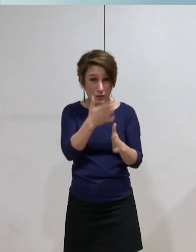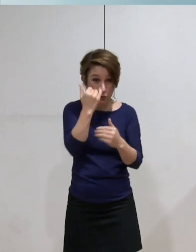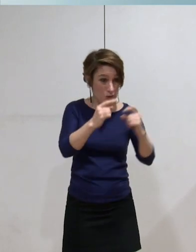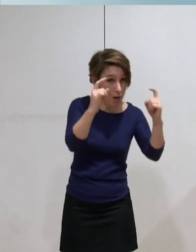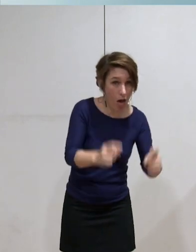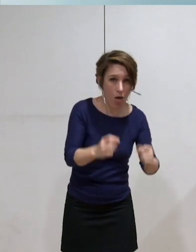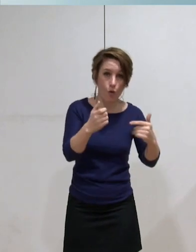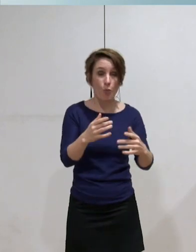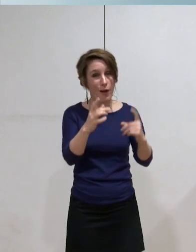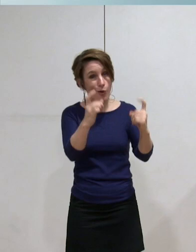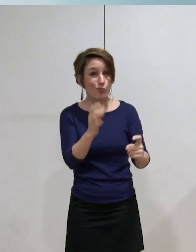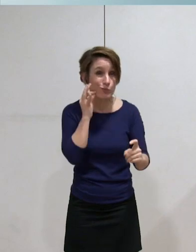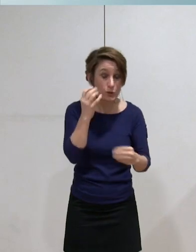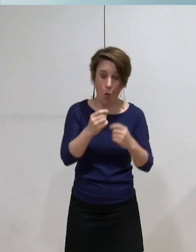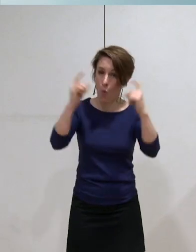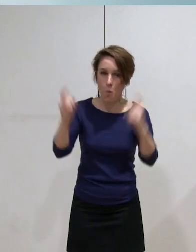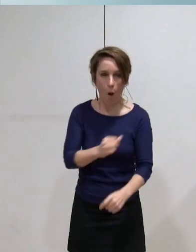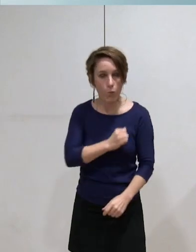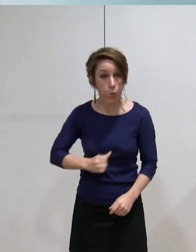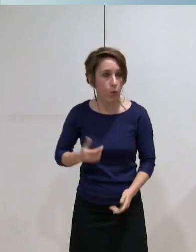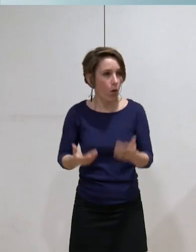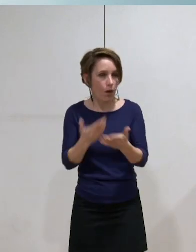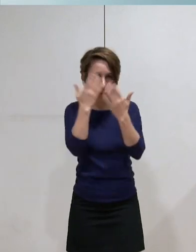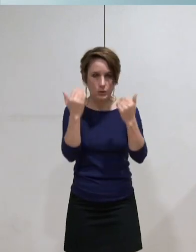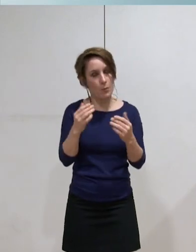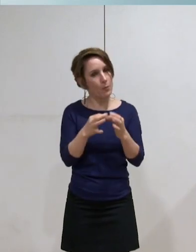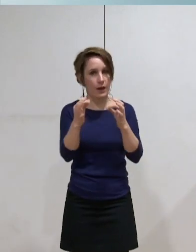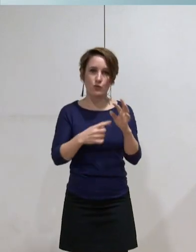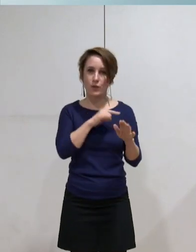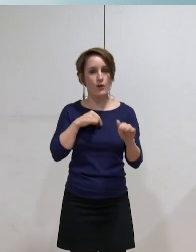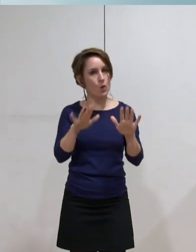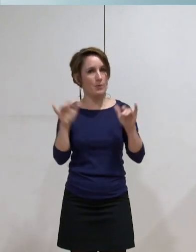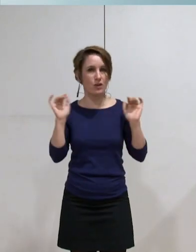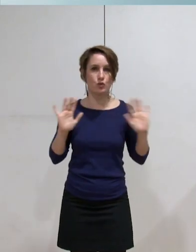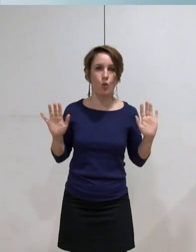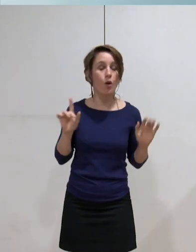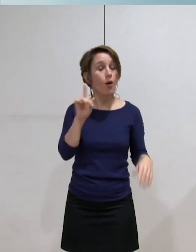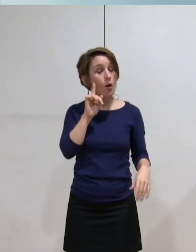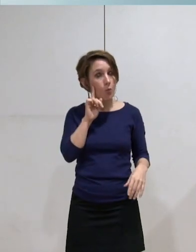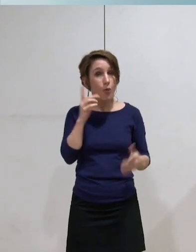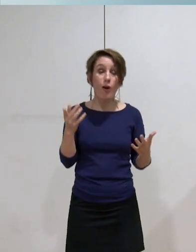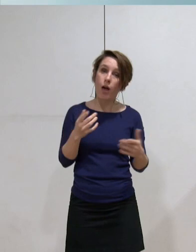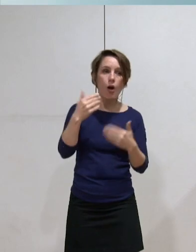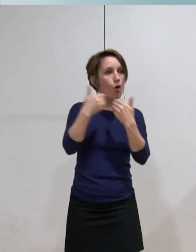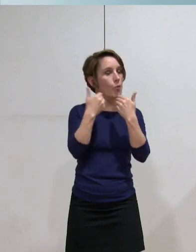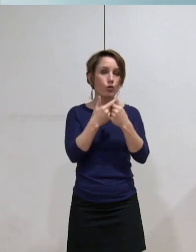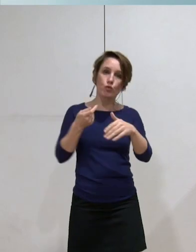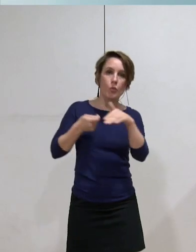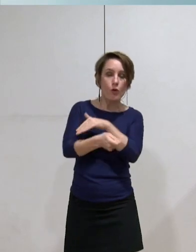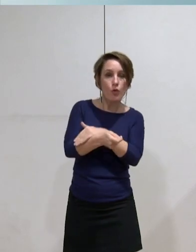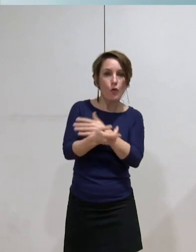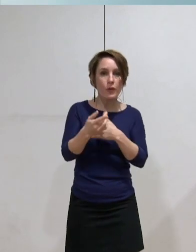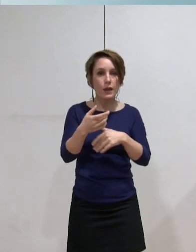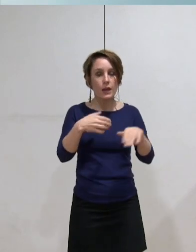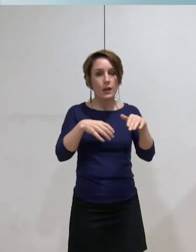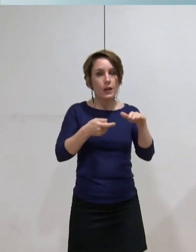abstiendrons ça me paraît logique puisque là on nous demande de voter des premières délibération de subvention il est hors de question que nous votions contre